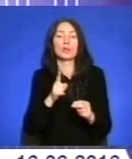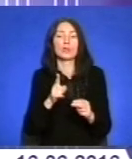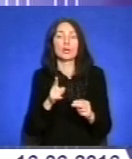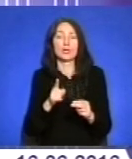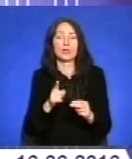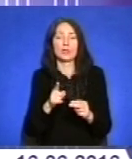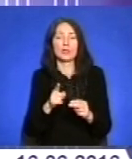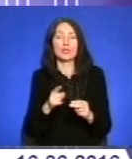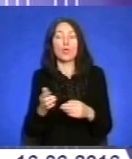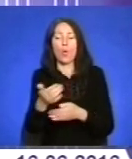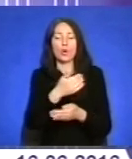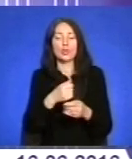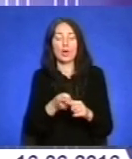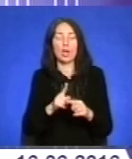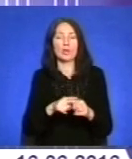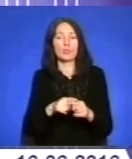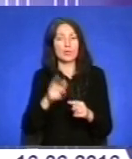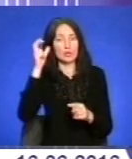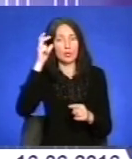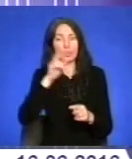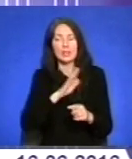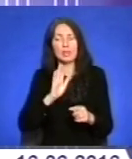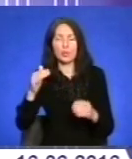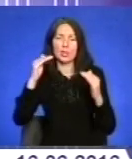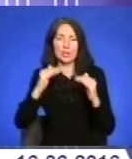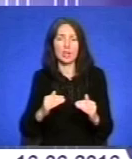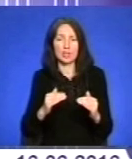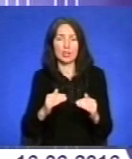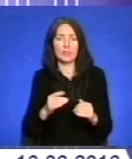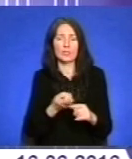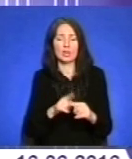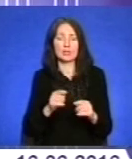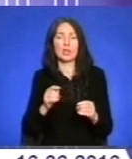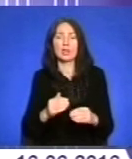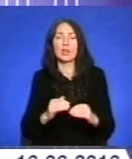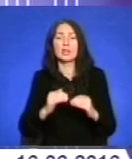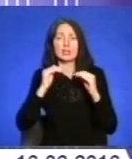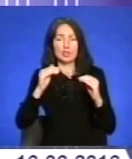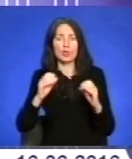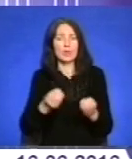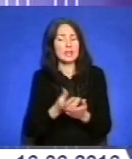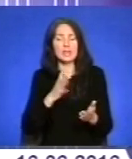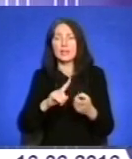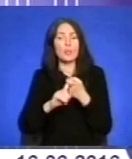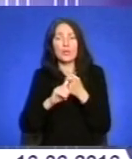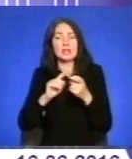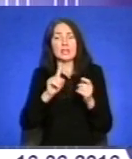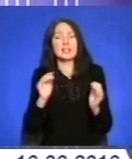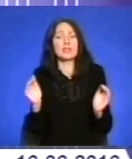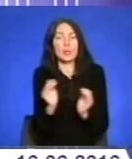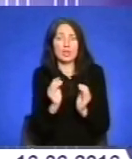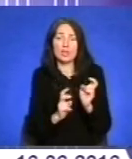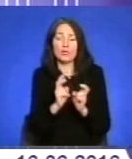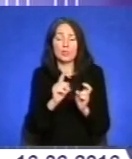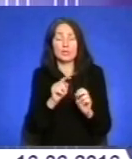цій культурі, він не буде нижчий. Той скачок цін, він точно не пов'язаний з зменшенням виробництва